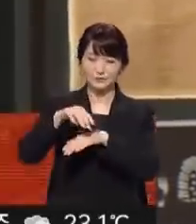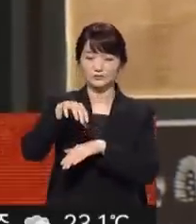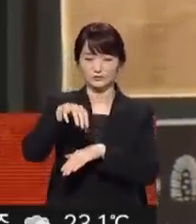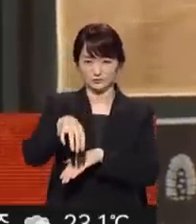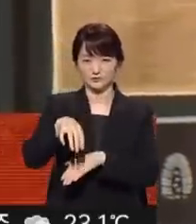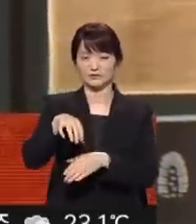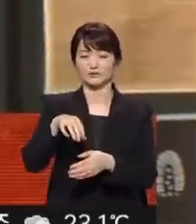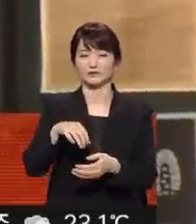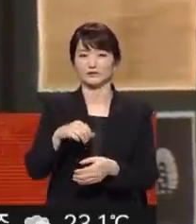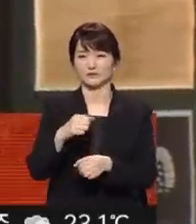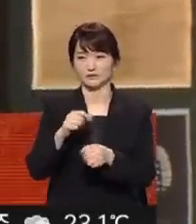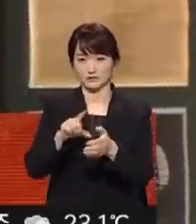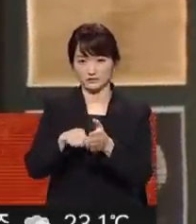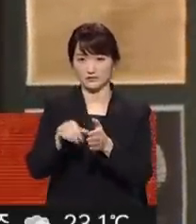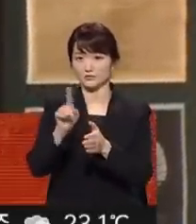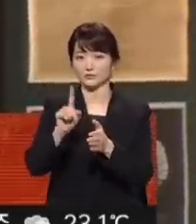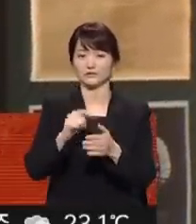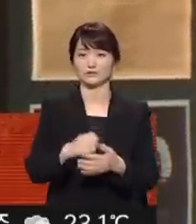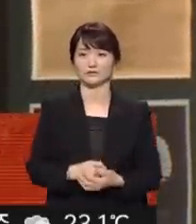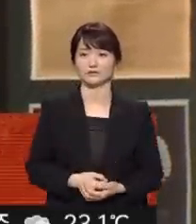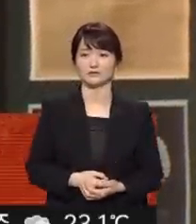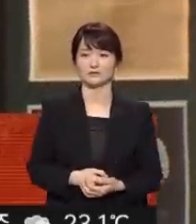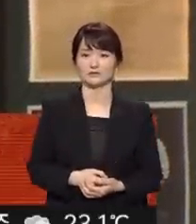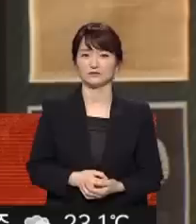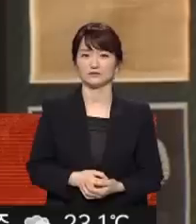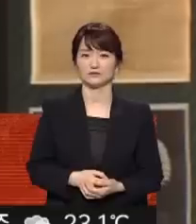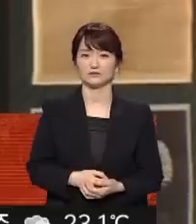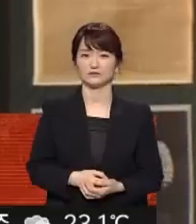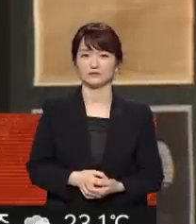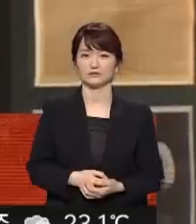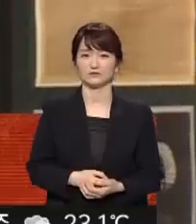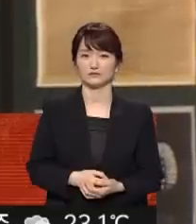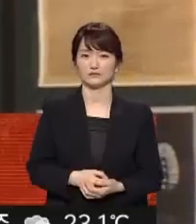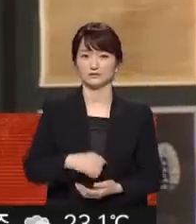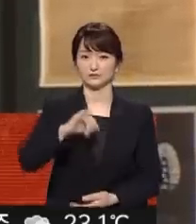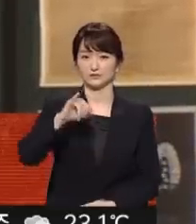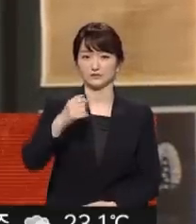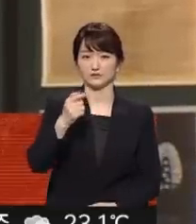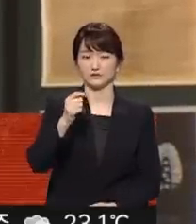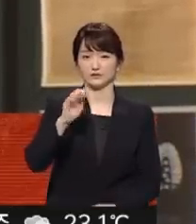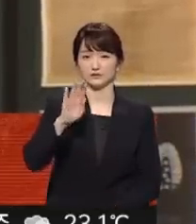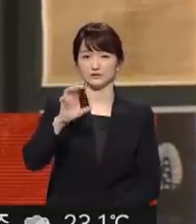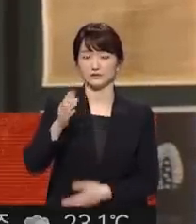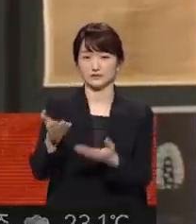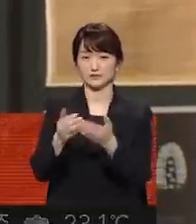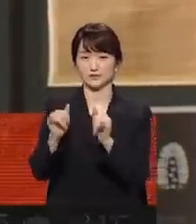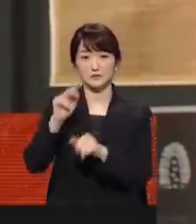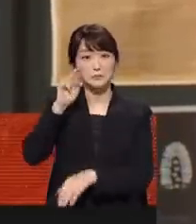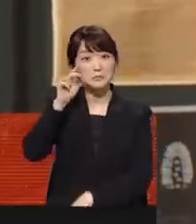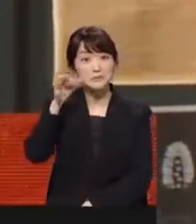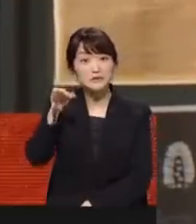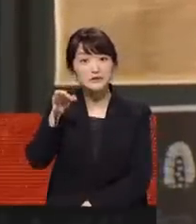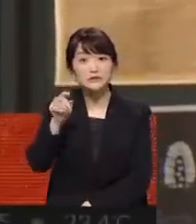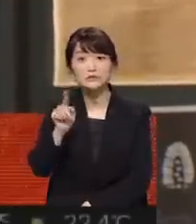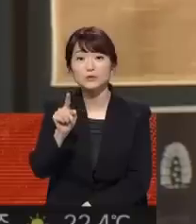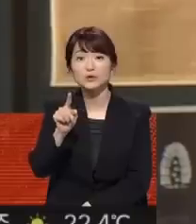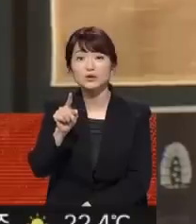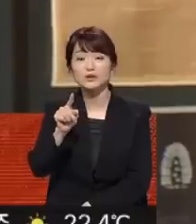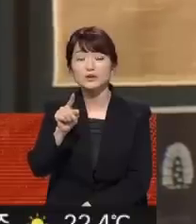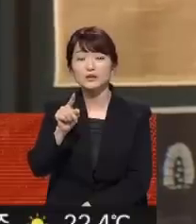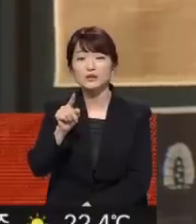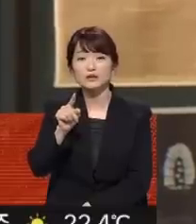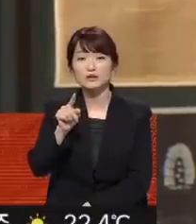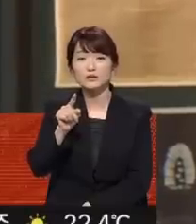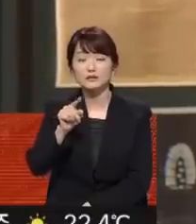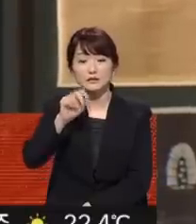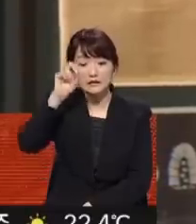예, 아 이거 한번 그 진짜 방송에서 JTBC 직원들의 그 비상금 출처를 무심코 제가 얘기를